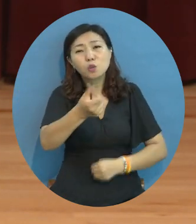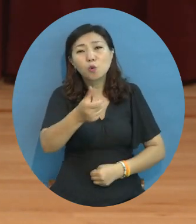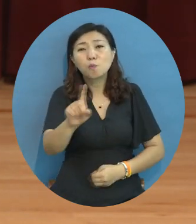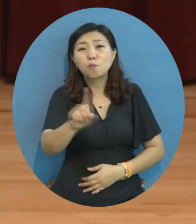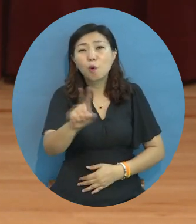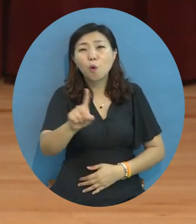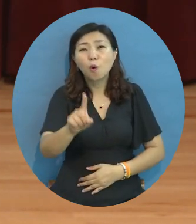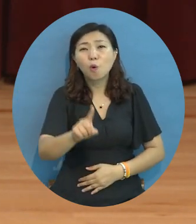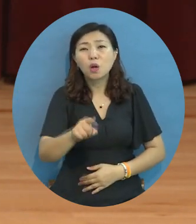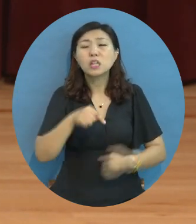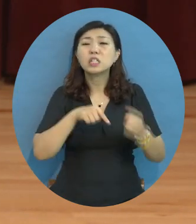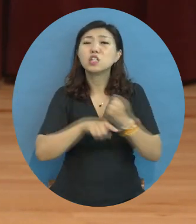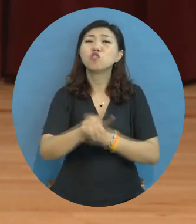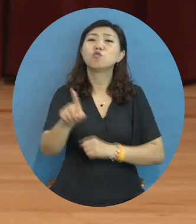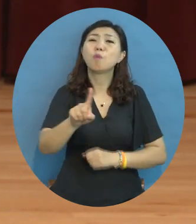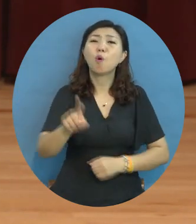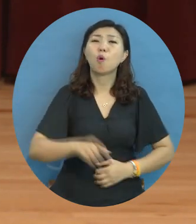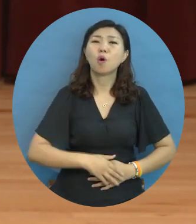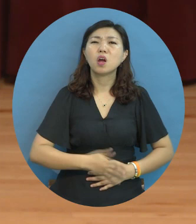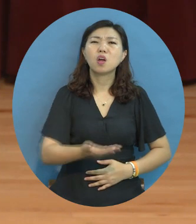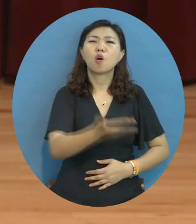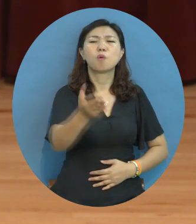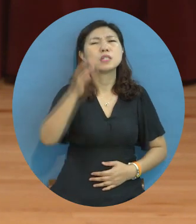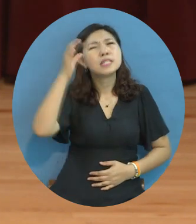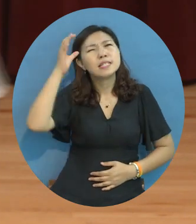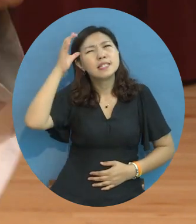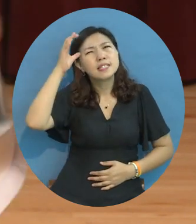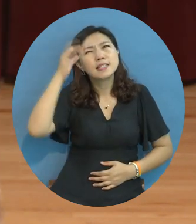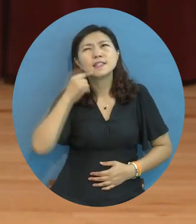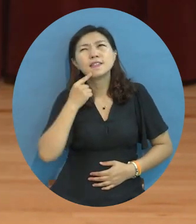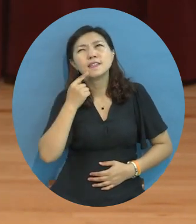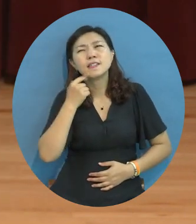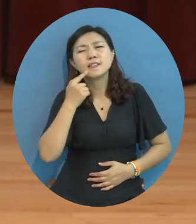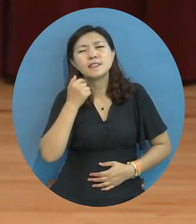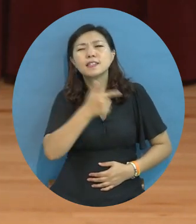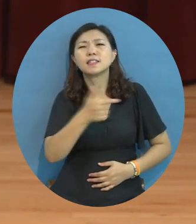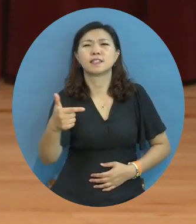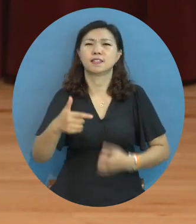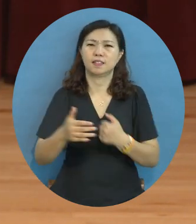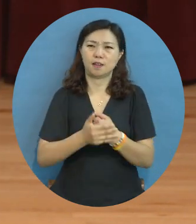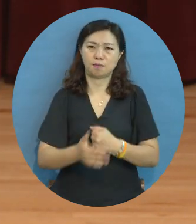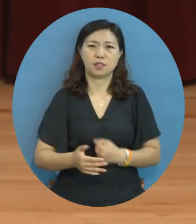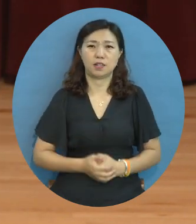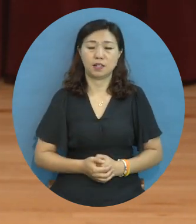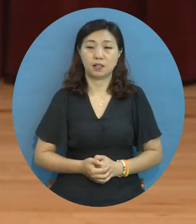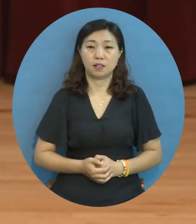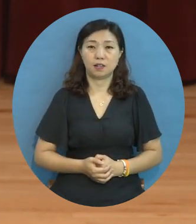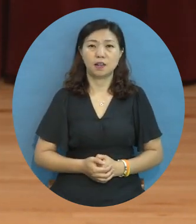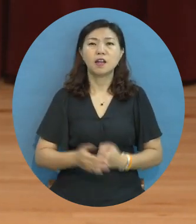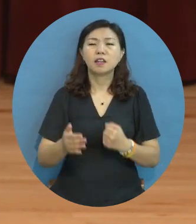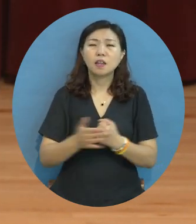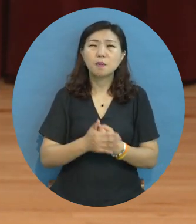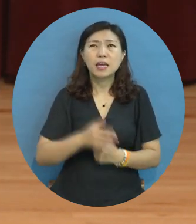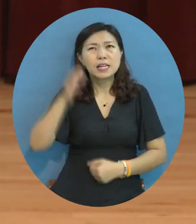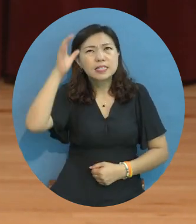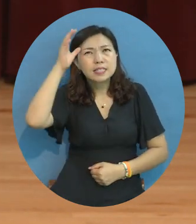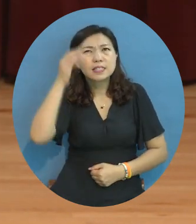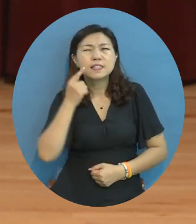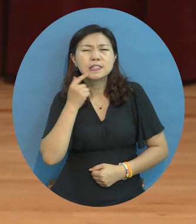이유는 여러분들은 기대가 너무 높, 기대 수준이 높기 때문에 만족이 적어요.